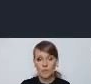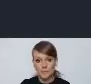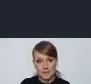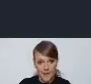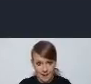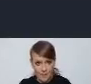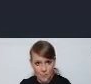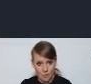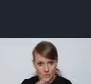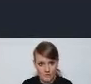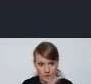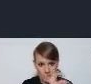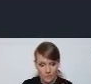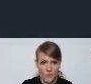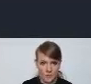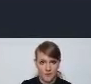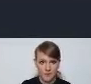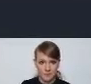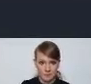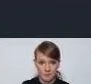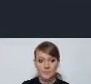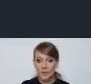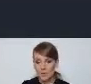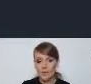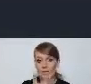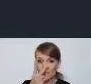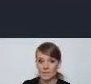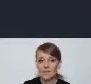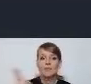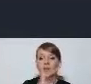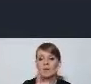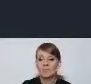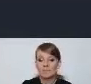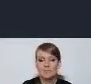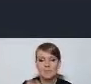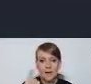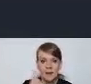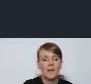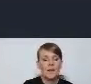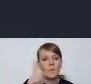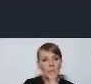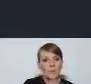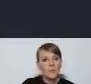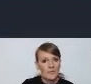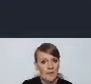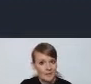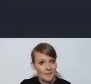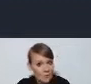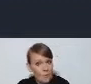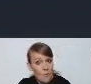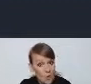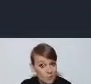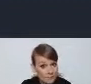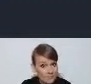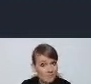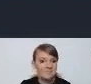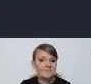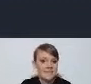przedsięwzięcia. No i to od razu widać. Kto w związku z tym realizuje partnerstwo publiczno-prywatne w Polsce? Samorządy,